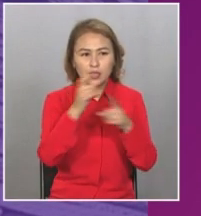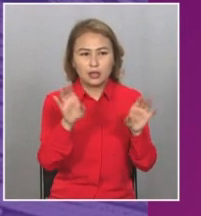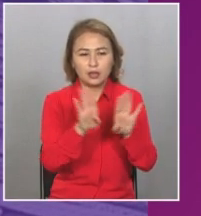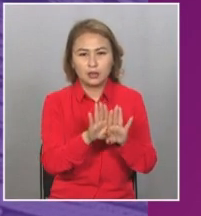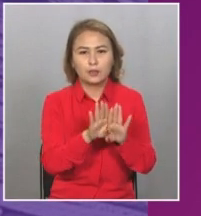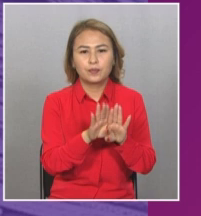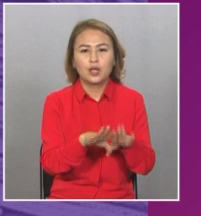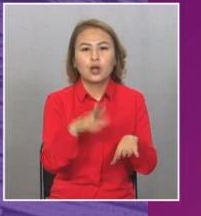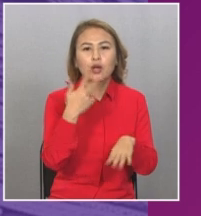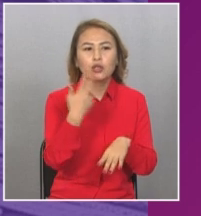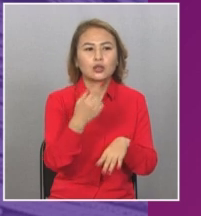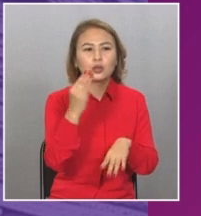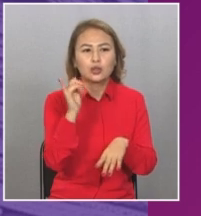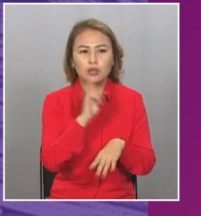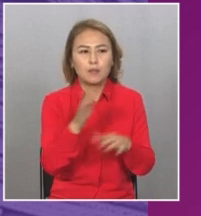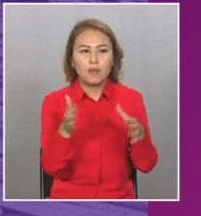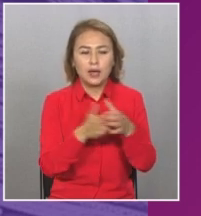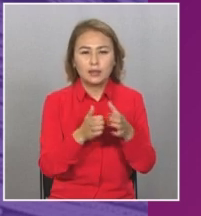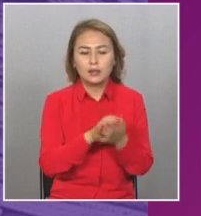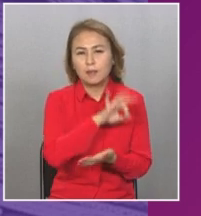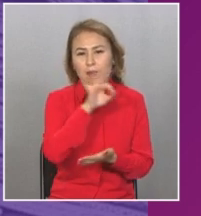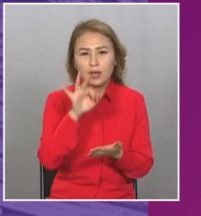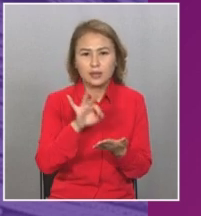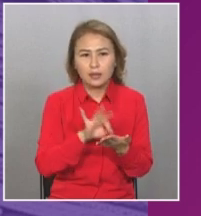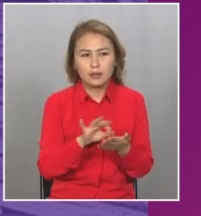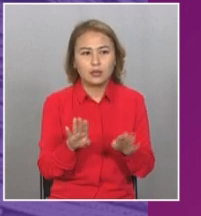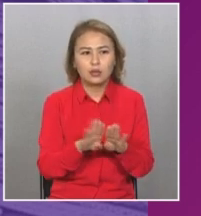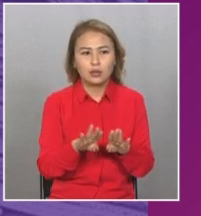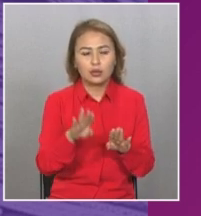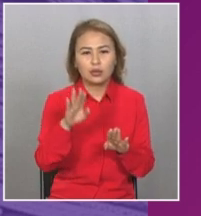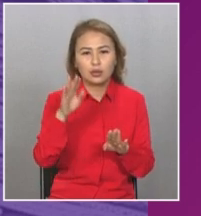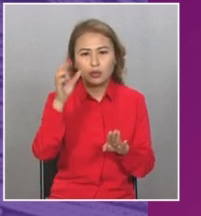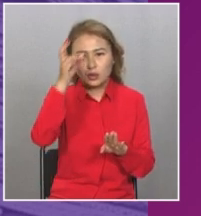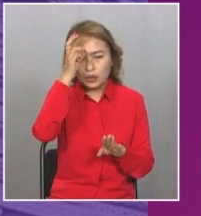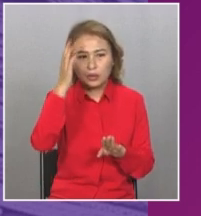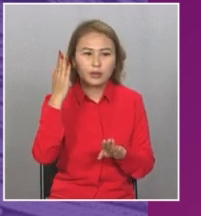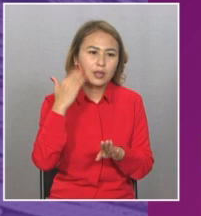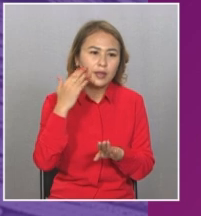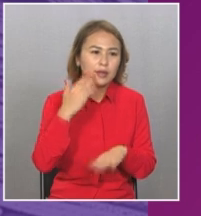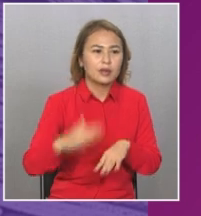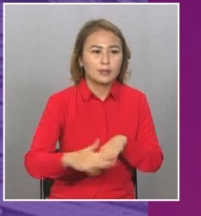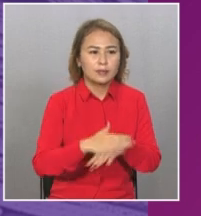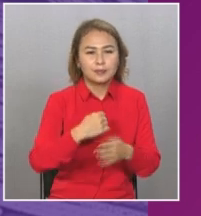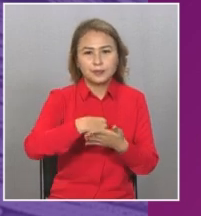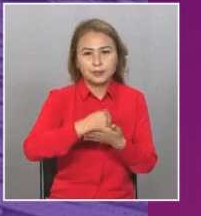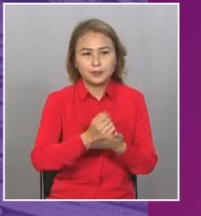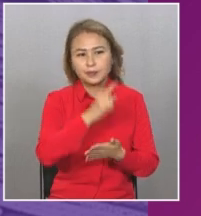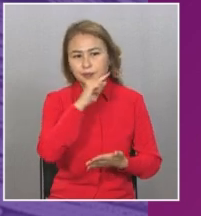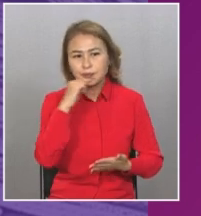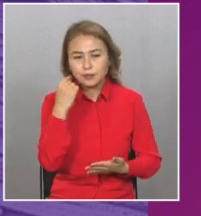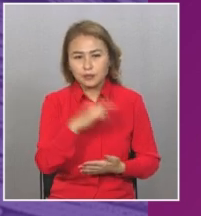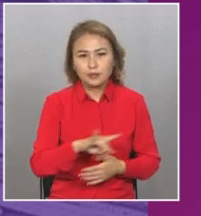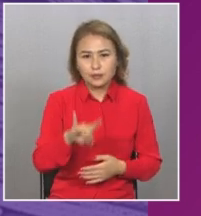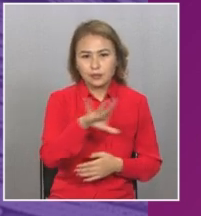тұжырымдамасы ғана берілді. 300 партиясының мақсаты түрік татар халықтарын біріктіру және Ресей Республикасының